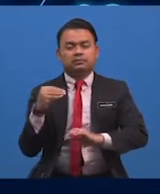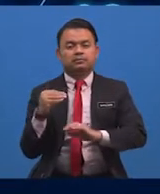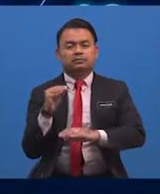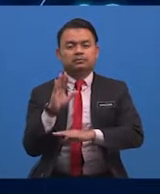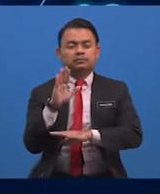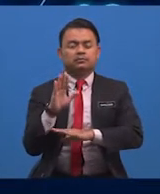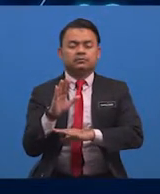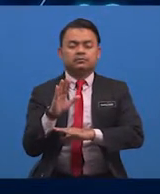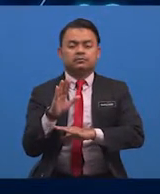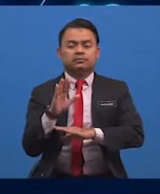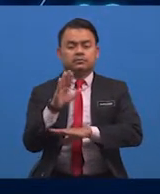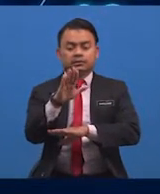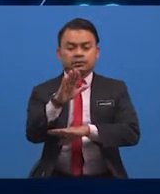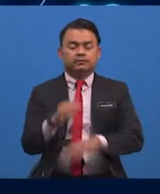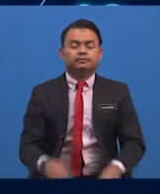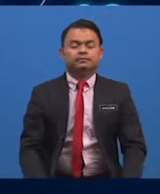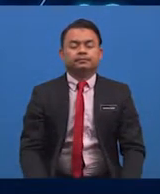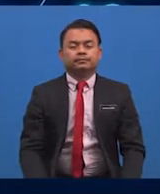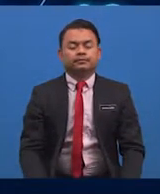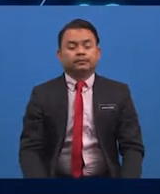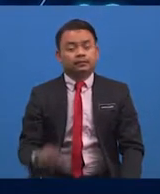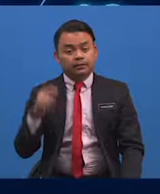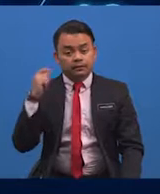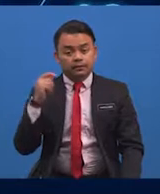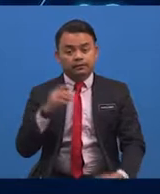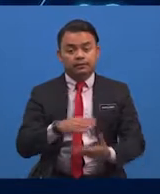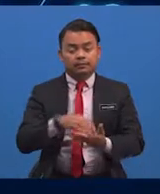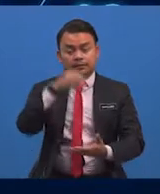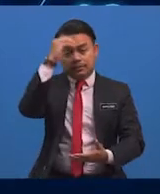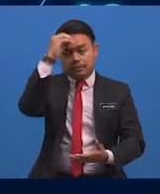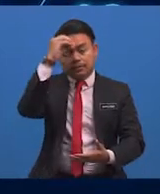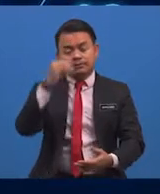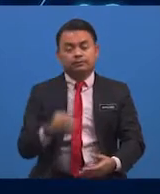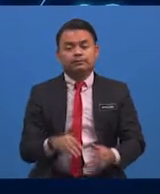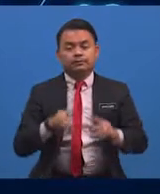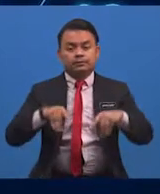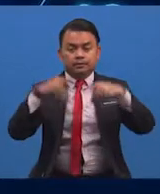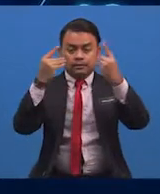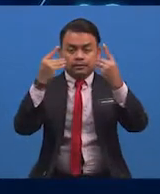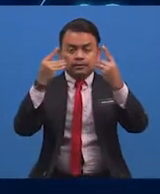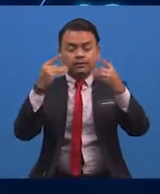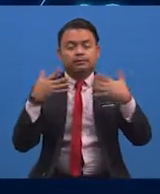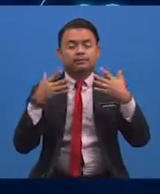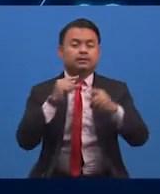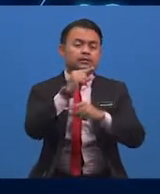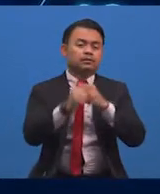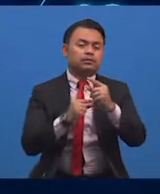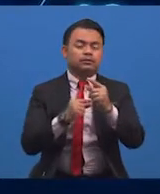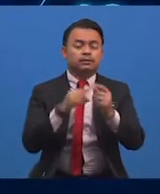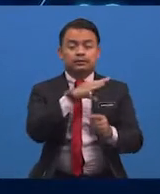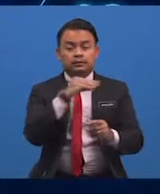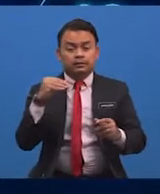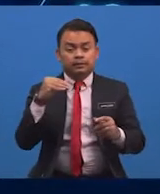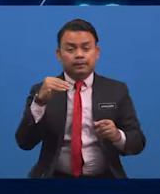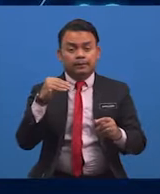Baiklah, sebentar tadi kita telah pelajari kesan pemanasan global dan penipisan lapisan ozon yang mempunyai 7